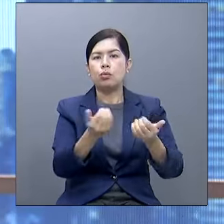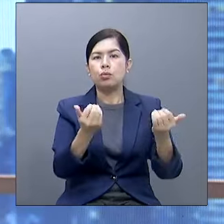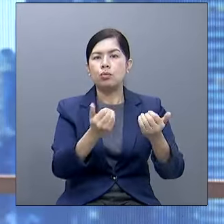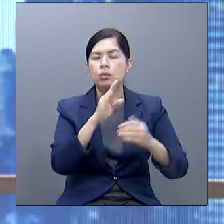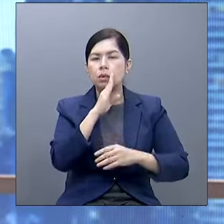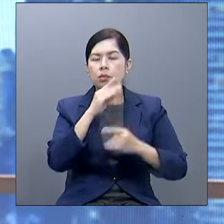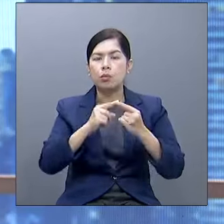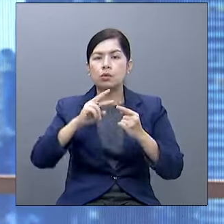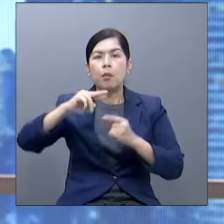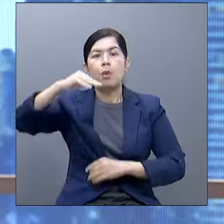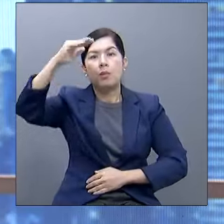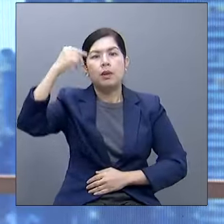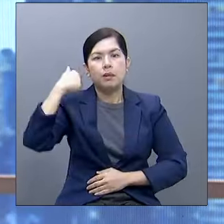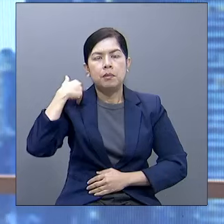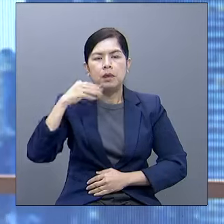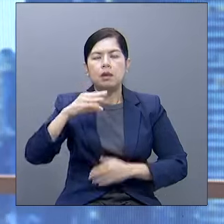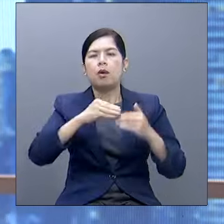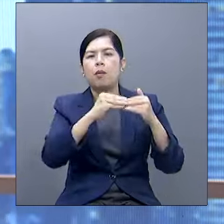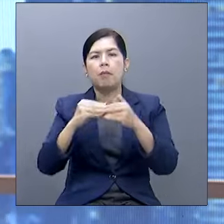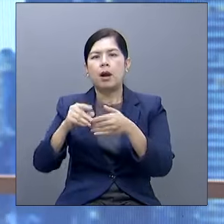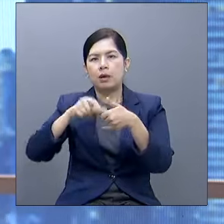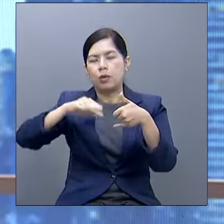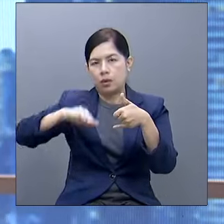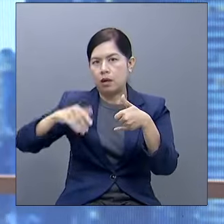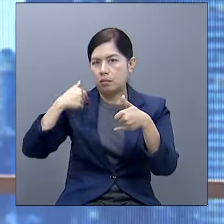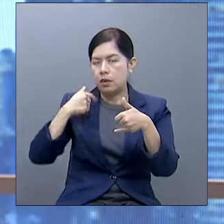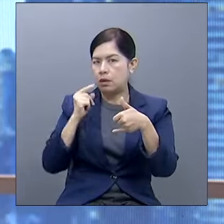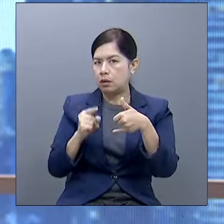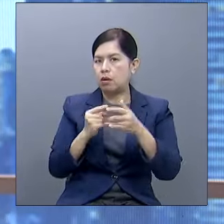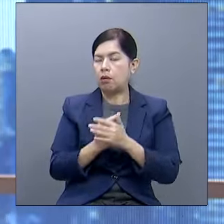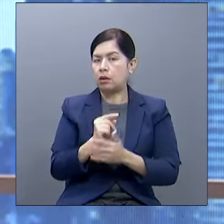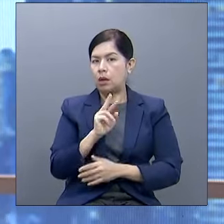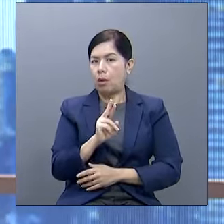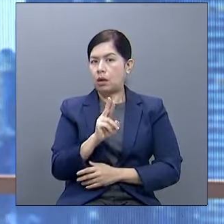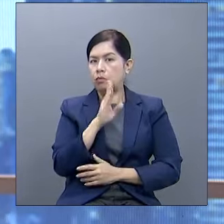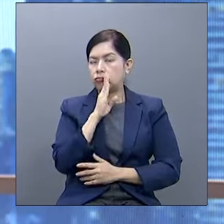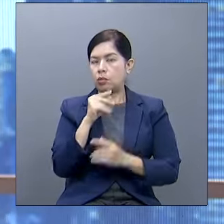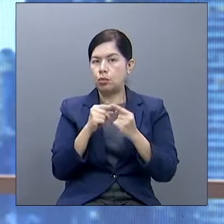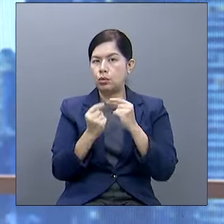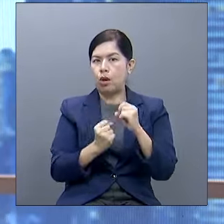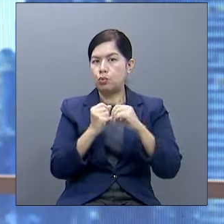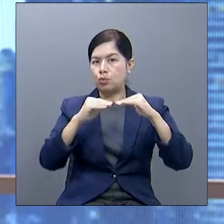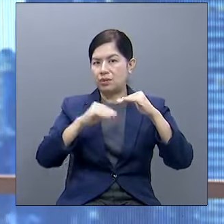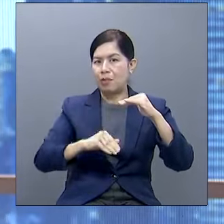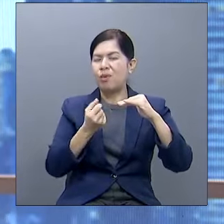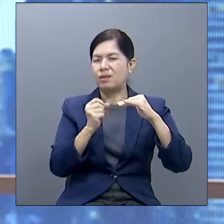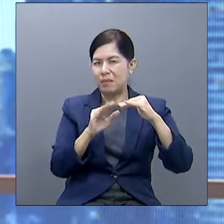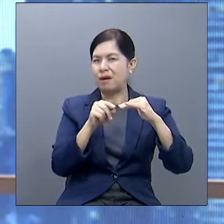นนี่นั่นนะรอให้มันพร้อมก่อนอย่างน้อยเนี่ยให้มันเกินสักอายุ18เพราะอย่างที่บอกถ้าต่ำกว่า15